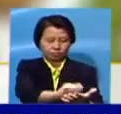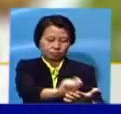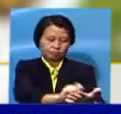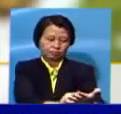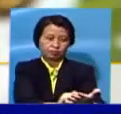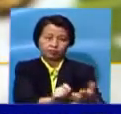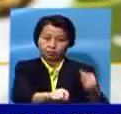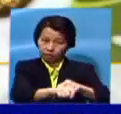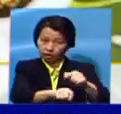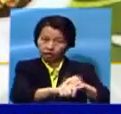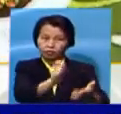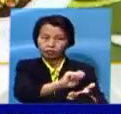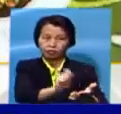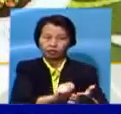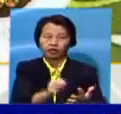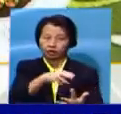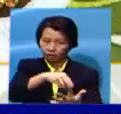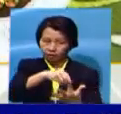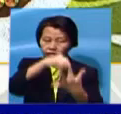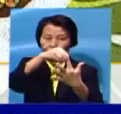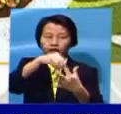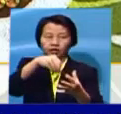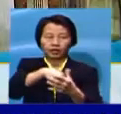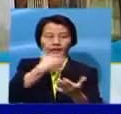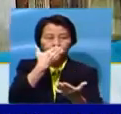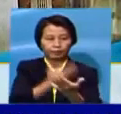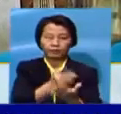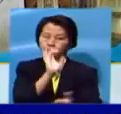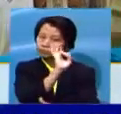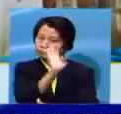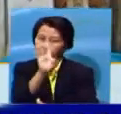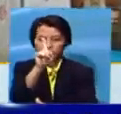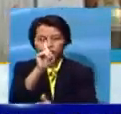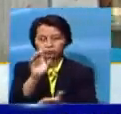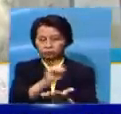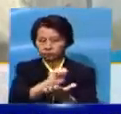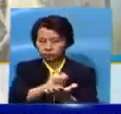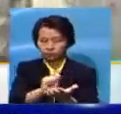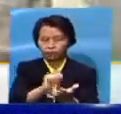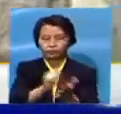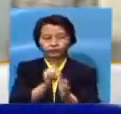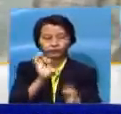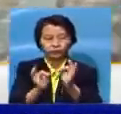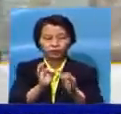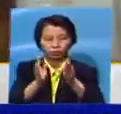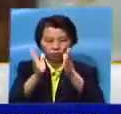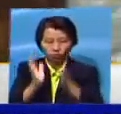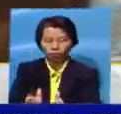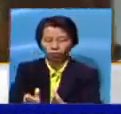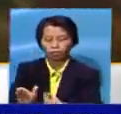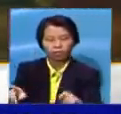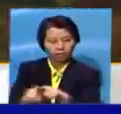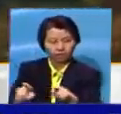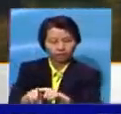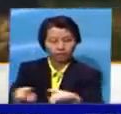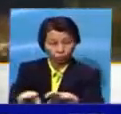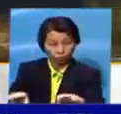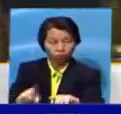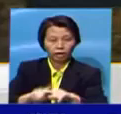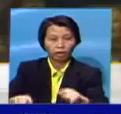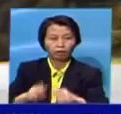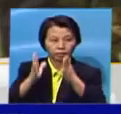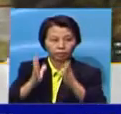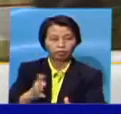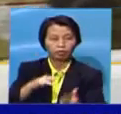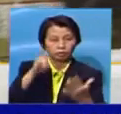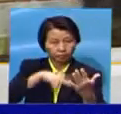keunikannya maka dia hanya satu dalam dalam banyak tu hanya satu sahaja Walaupun dia dibuat pada orang yang sama tapi sebab kita bancuh